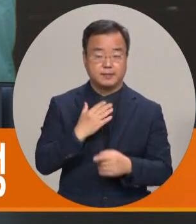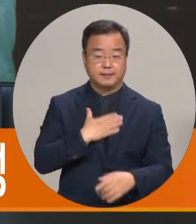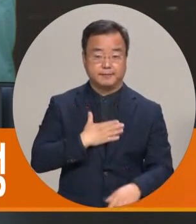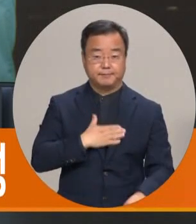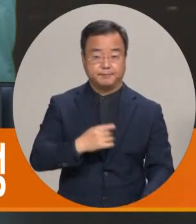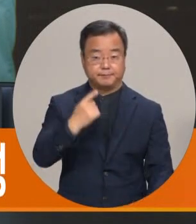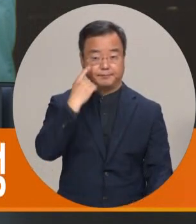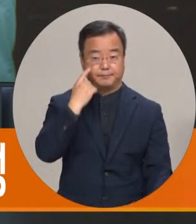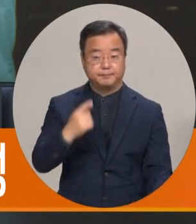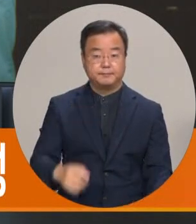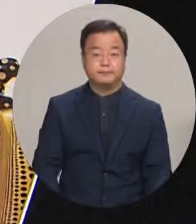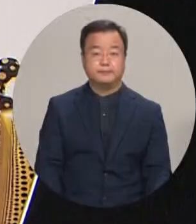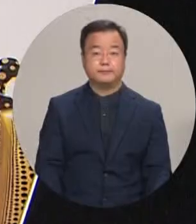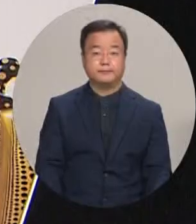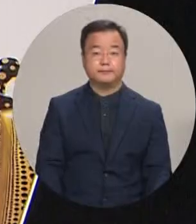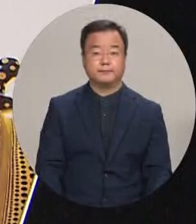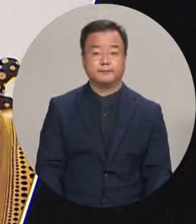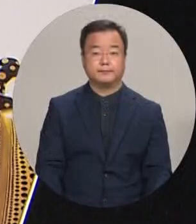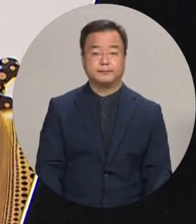기자입니다.